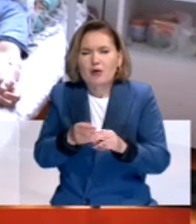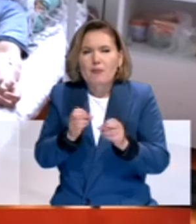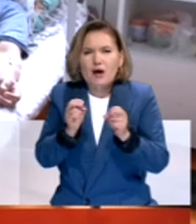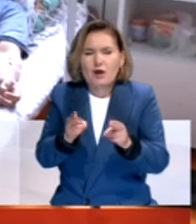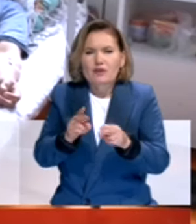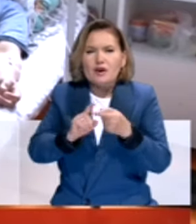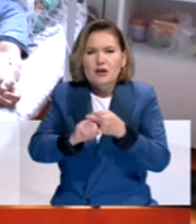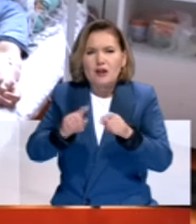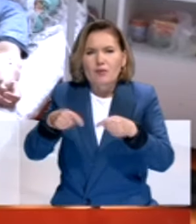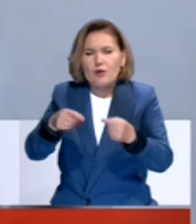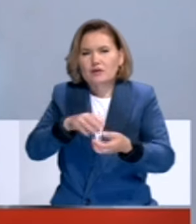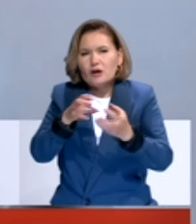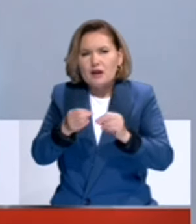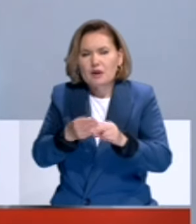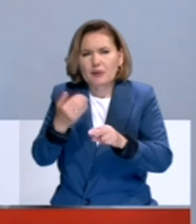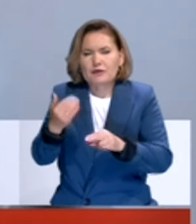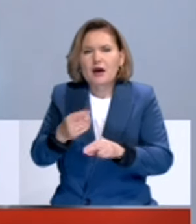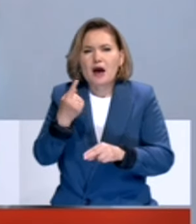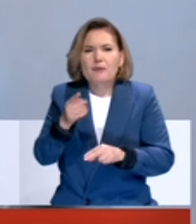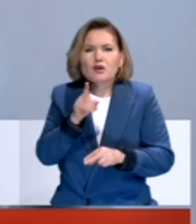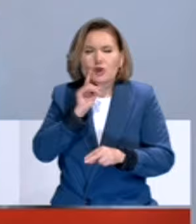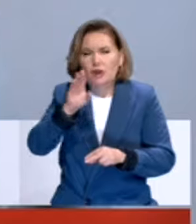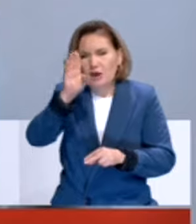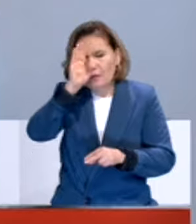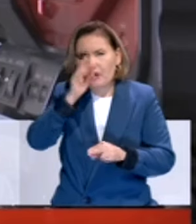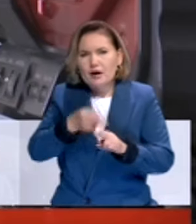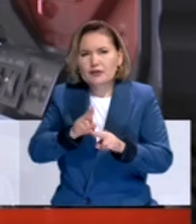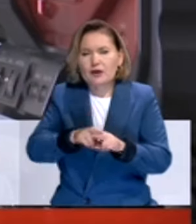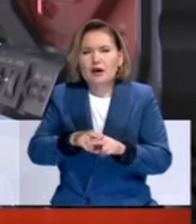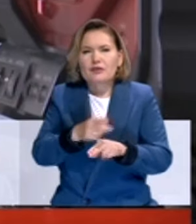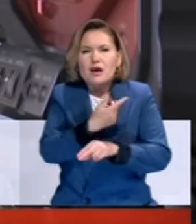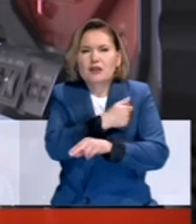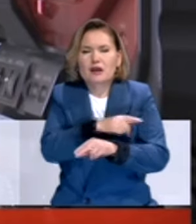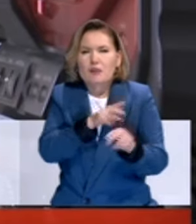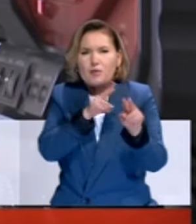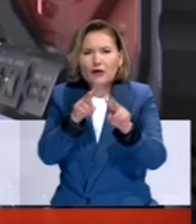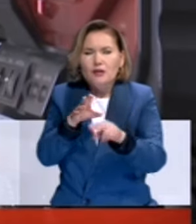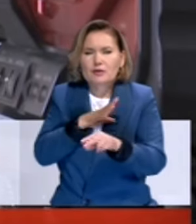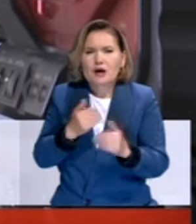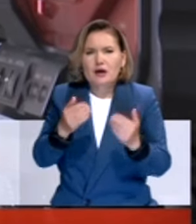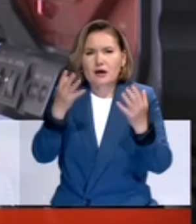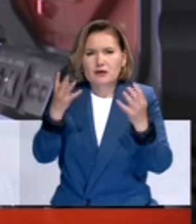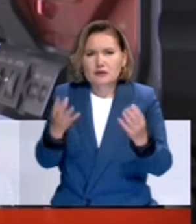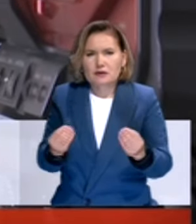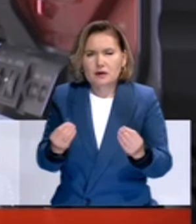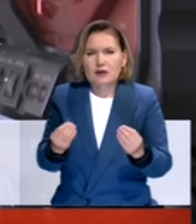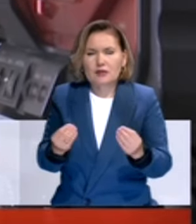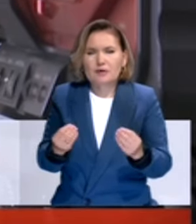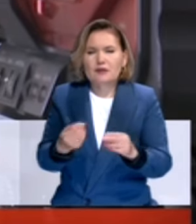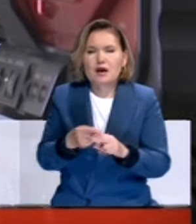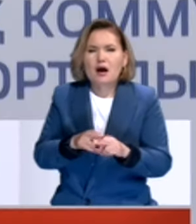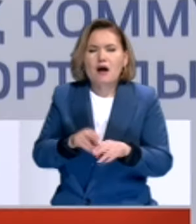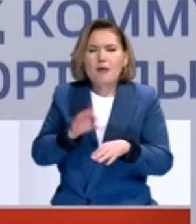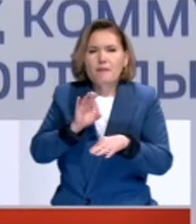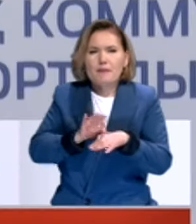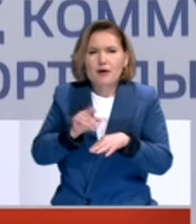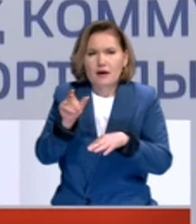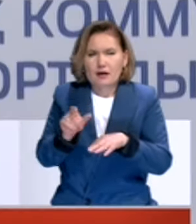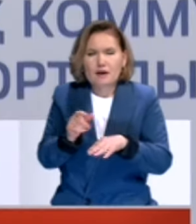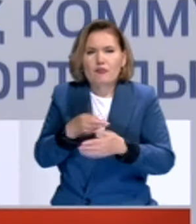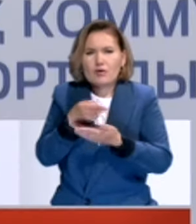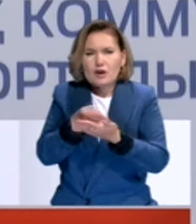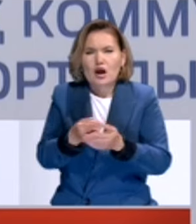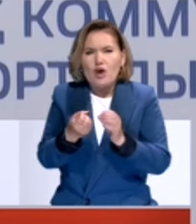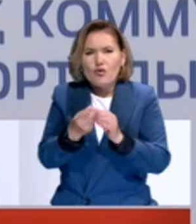кеселді жұқтыру мүмкін деген күдікпен бір жасөспірім дәрігерлердің бақылауында. Қазір таңда бүгінгі бір науқас жатыр. Ол 12 жасар